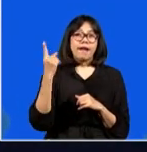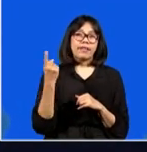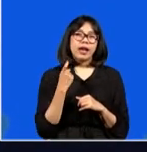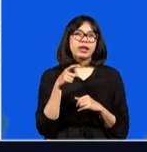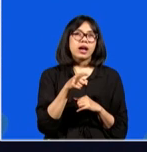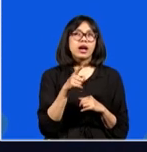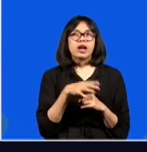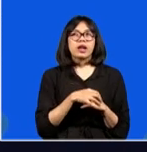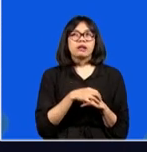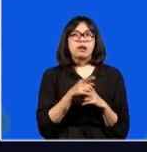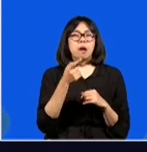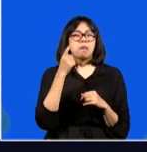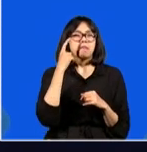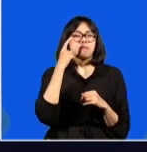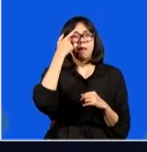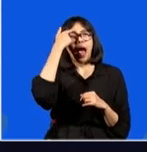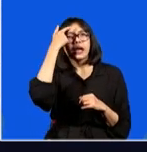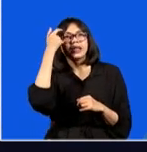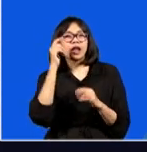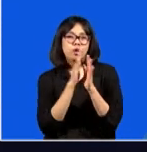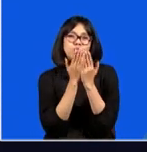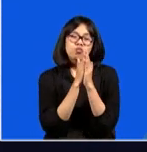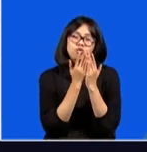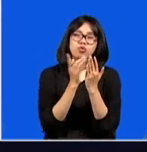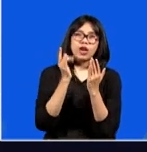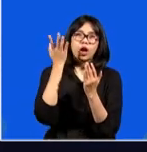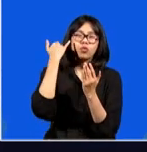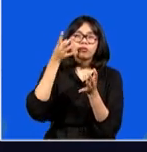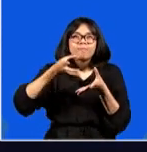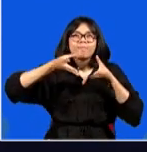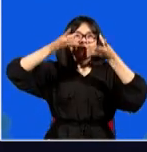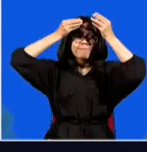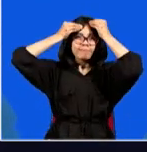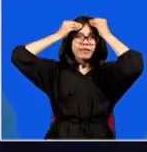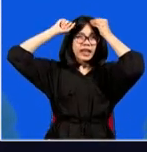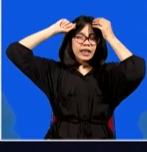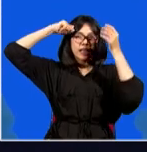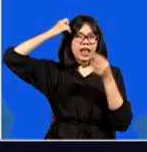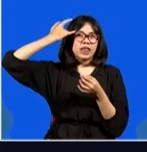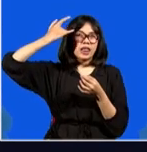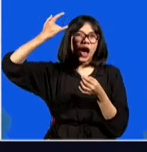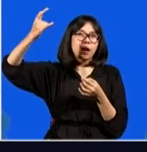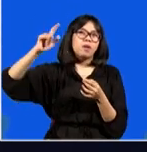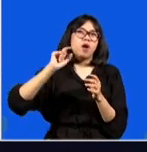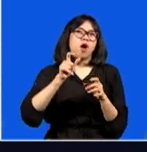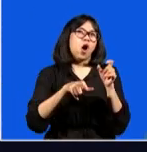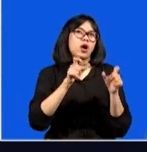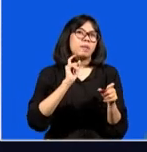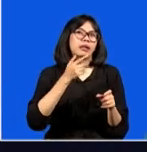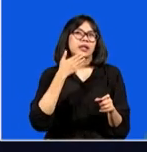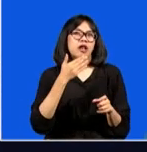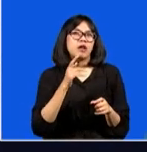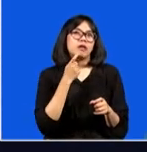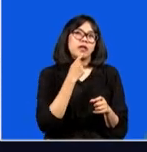berdampak mata pelajaran apa di SMA yang paling berdampak buat Mas menteri Kebanyakan orang ingin jawabannya mungkin